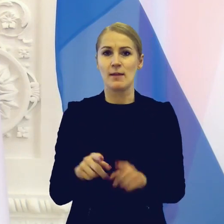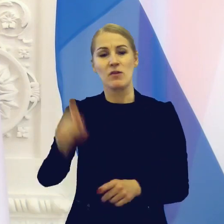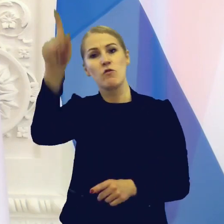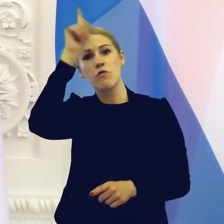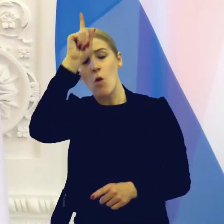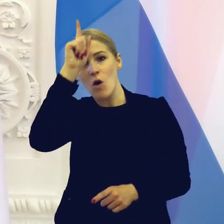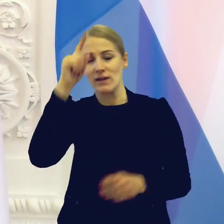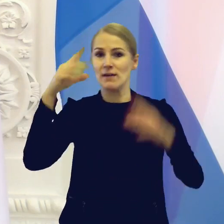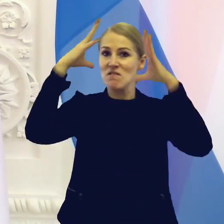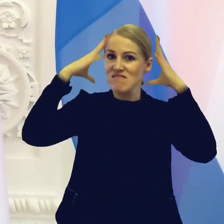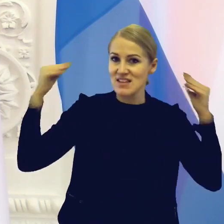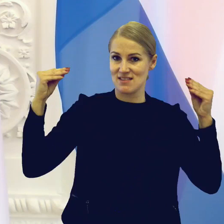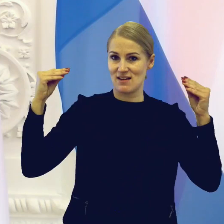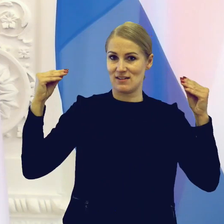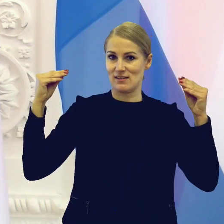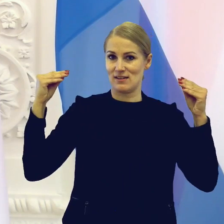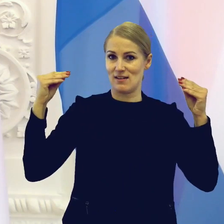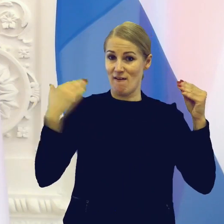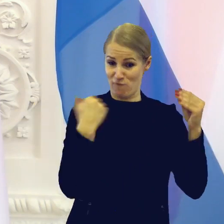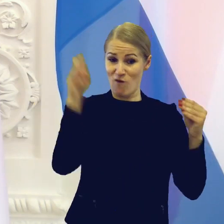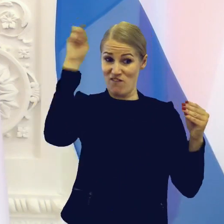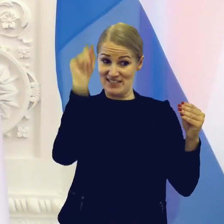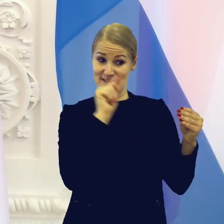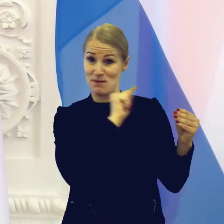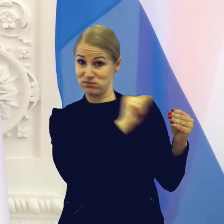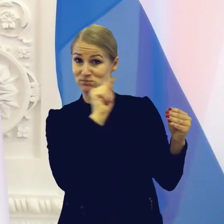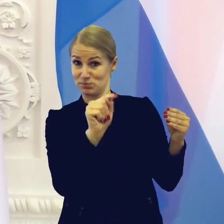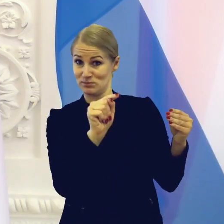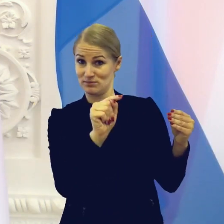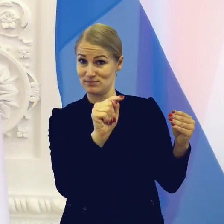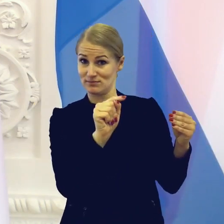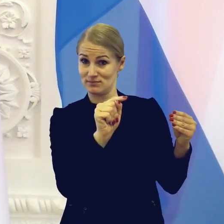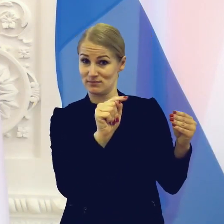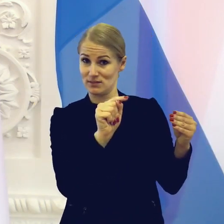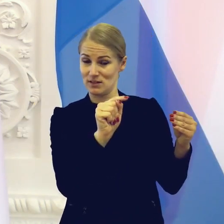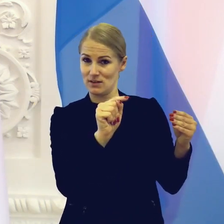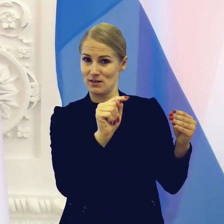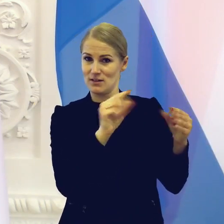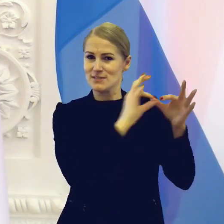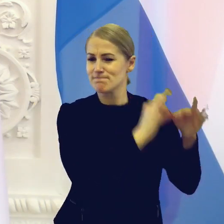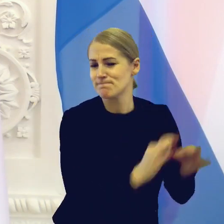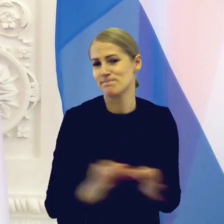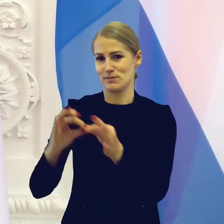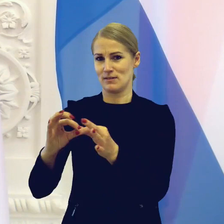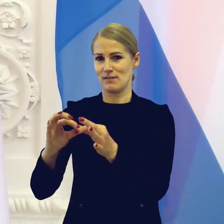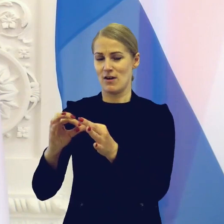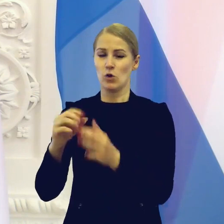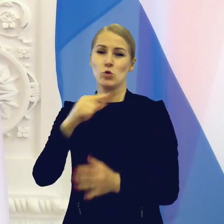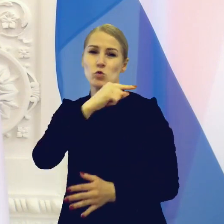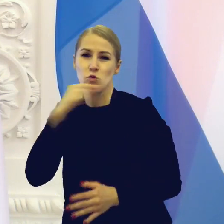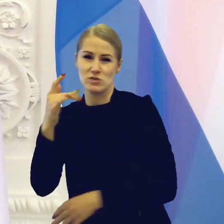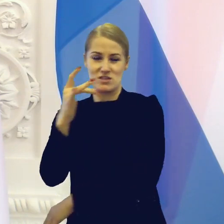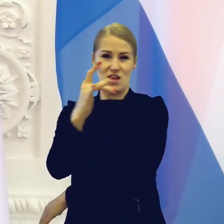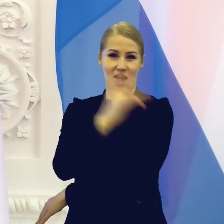Vokietija ar Nyderlandai, kur Esame nepaprastai priklausomi nuo